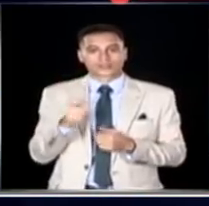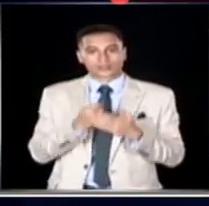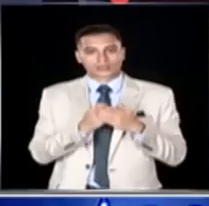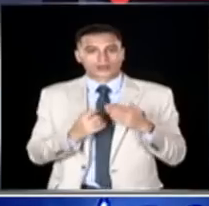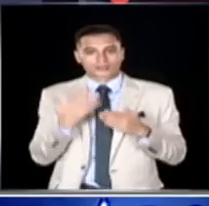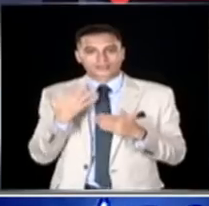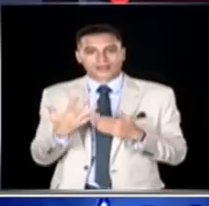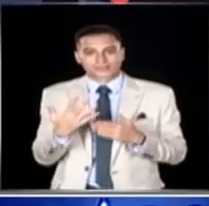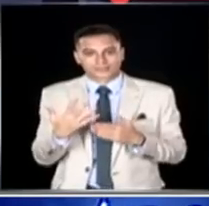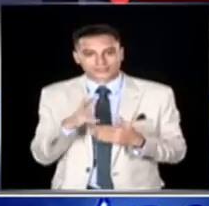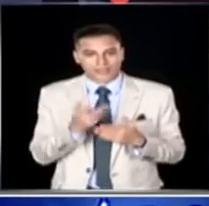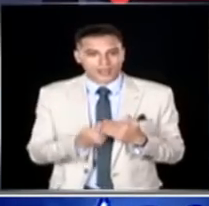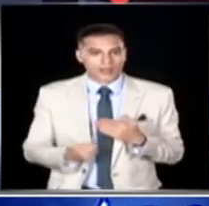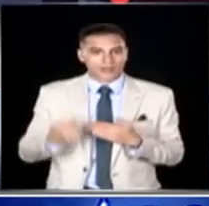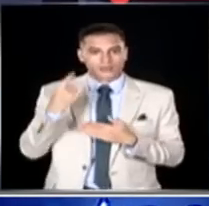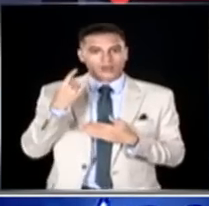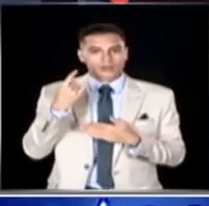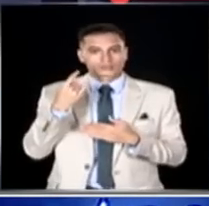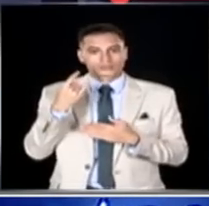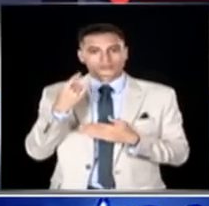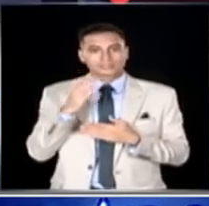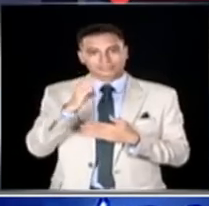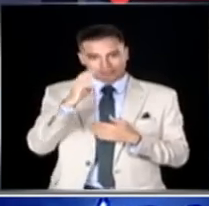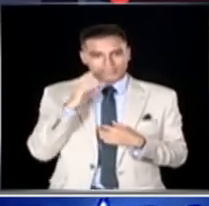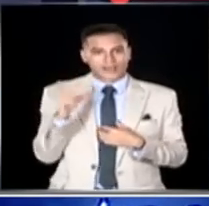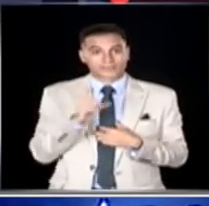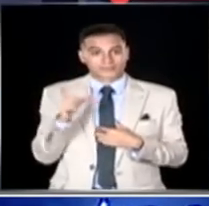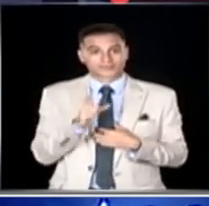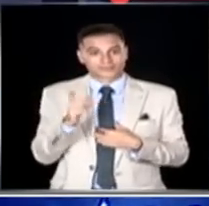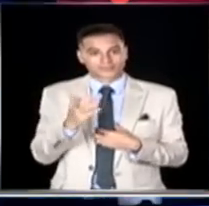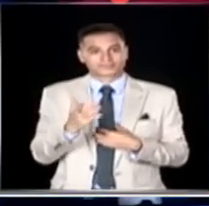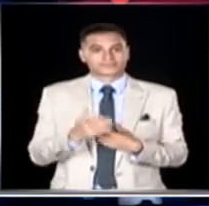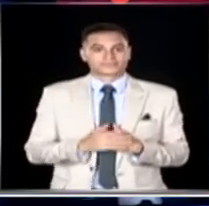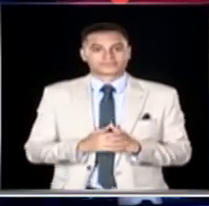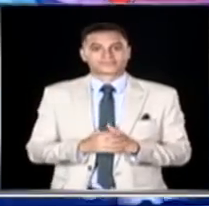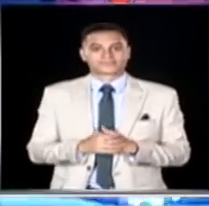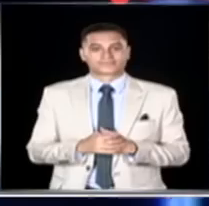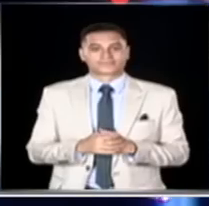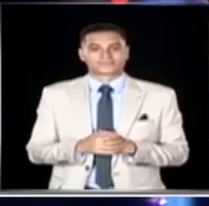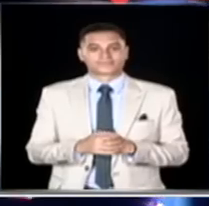5 او زائد 10. اجابه صحيحه.